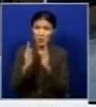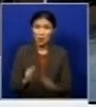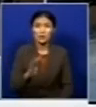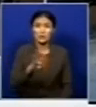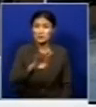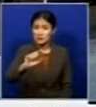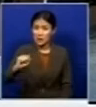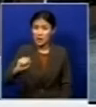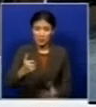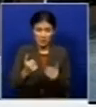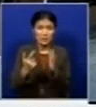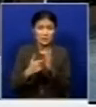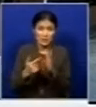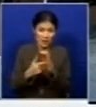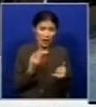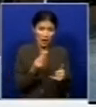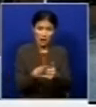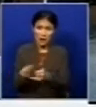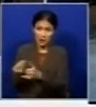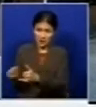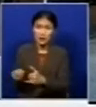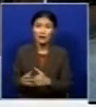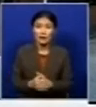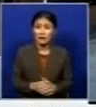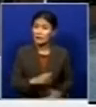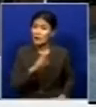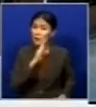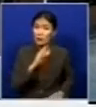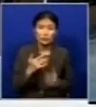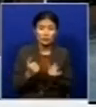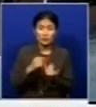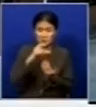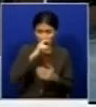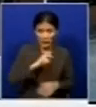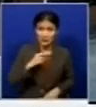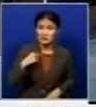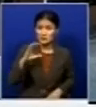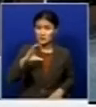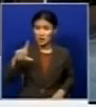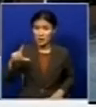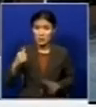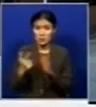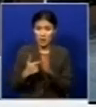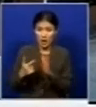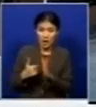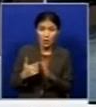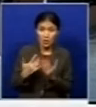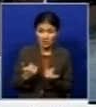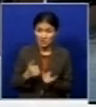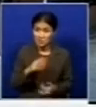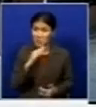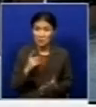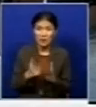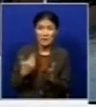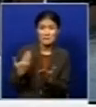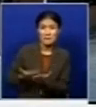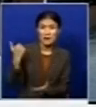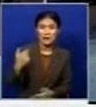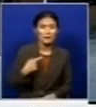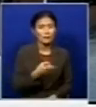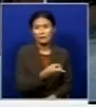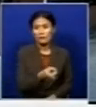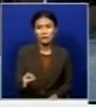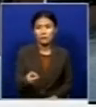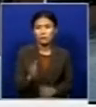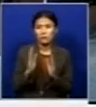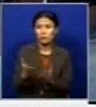ยู่ท่านประธานครับหากไม่ได้ทำหรือว่ายามีราคาแพงมากก็จะเป็นอุปสรรคต่อการ